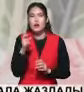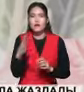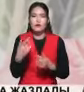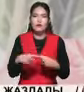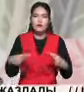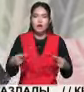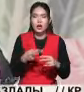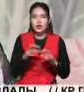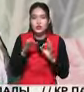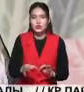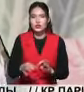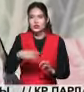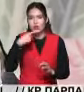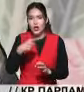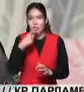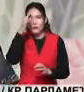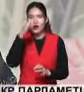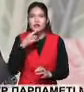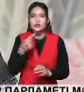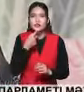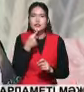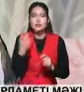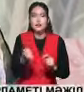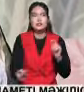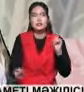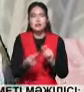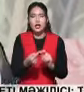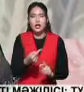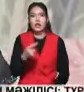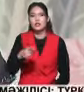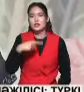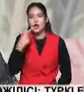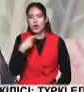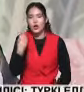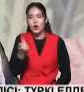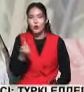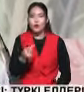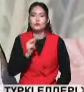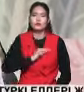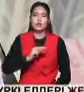Сол қазақтың тіліне тән дыбыстарға байланысты жаңылтпаштар көп айтамыз,